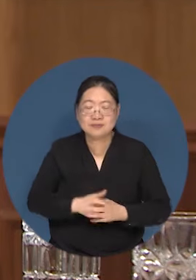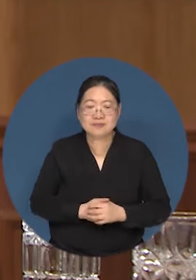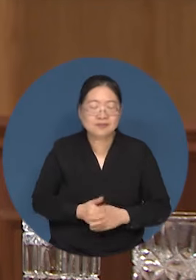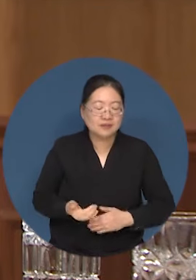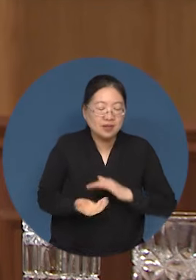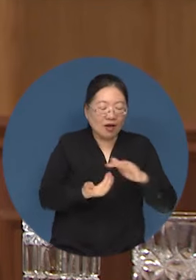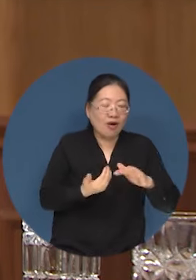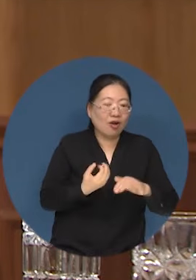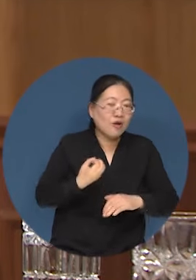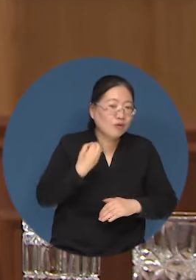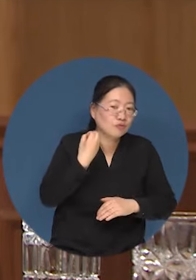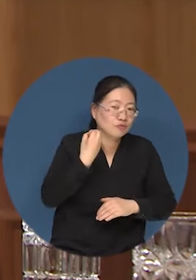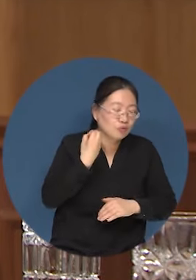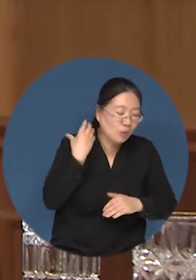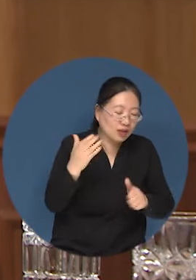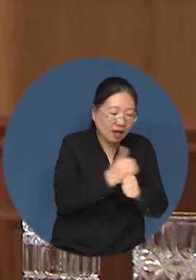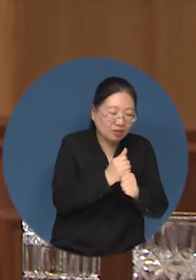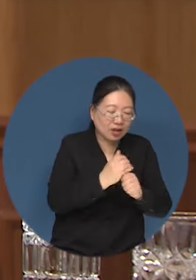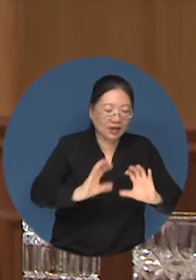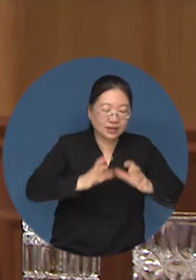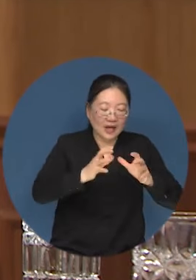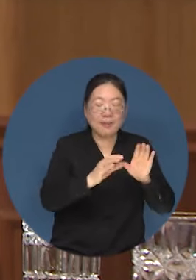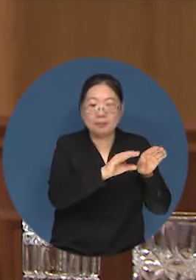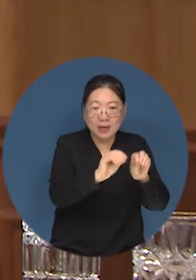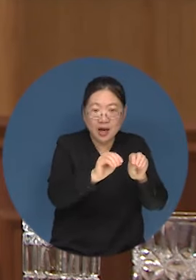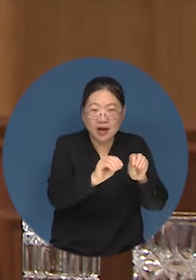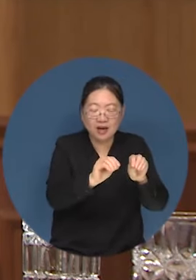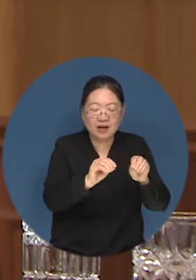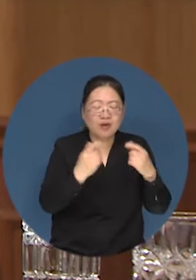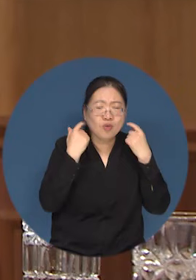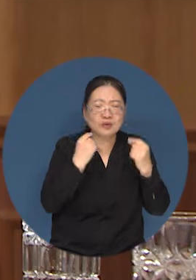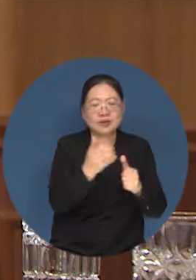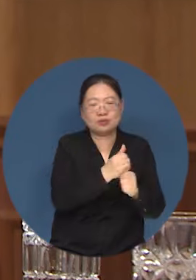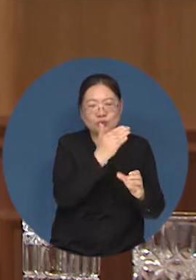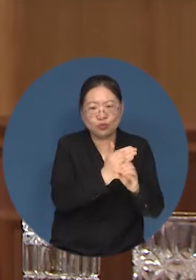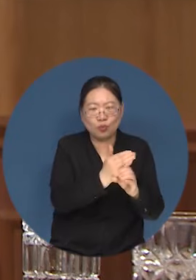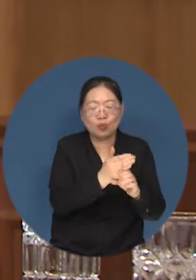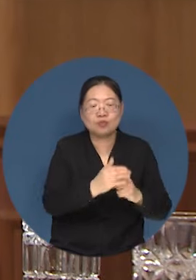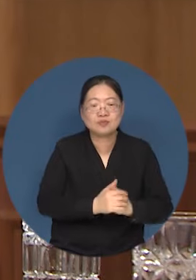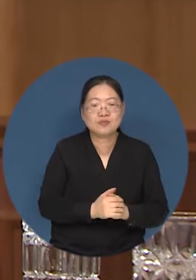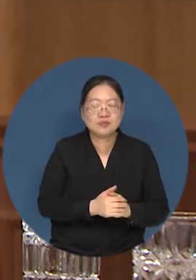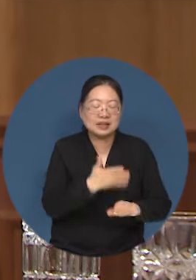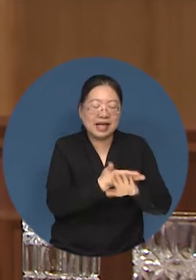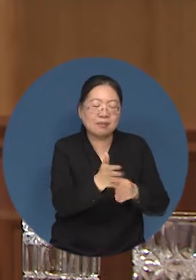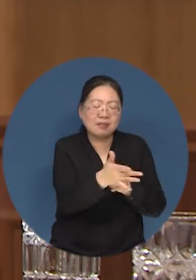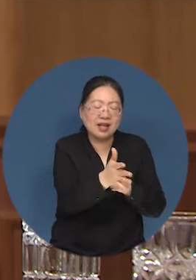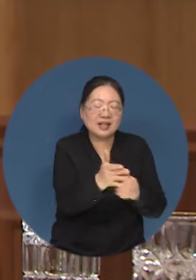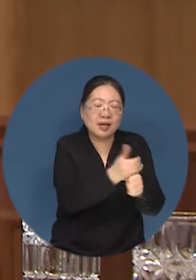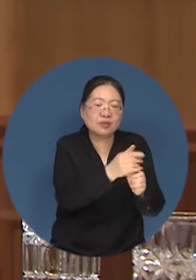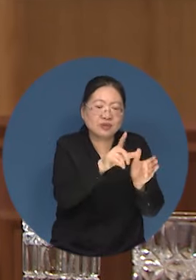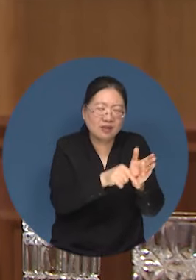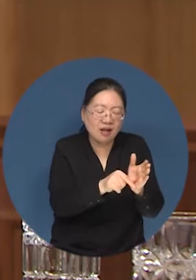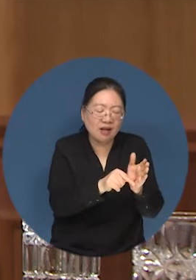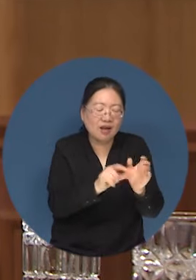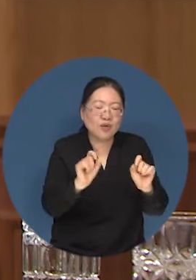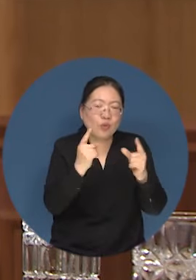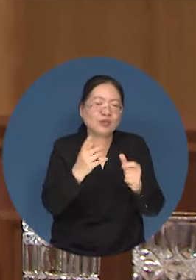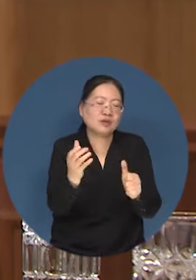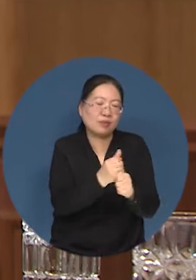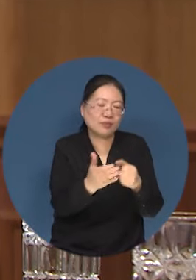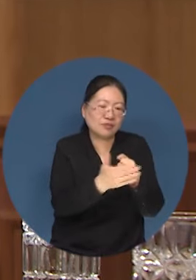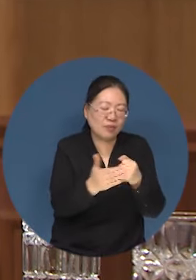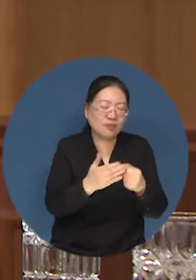전 세계적으로는 금지했다. 그렇지만 여전히 잡고 있다. 또 혼획, 이것도 좀 걱정이다 이런 얘기 했는데 그